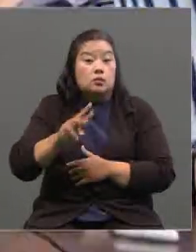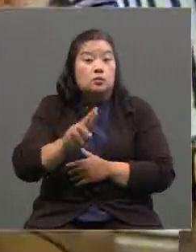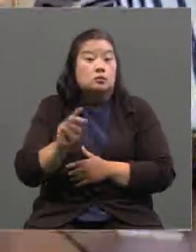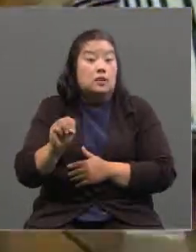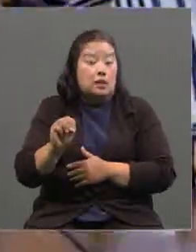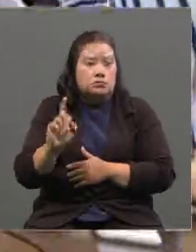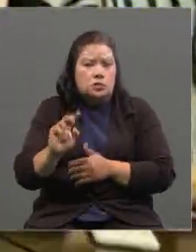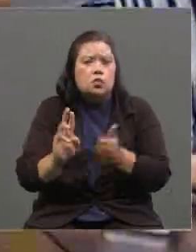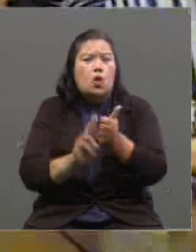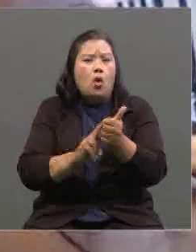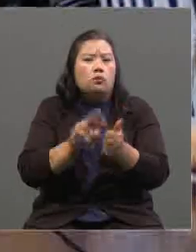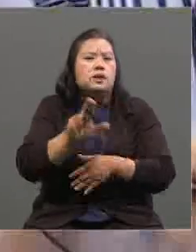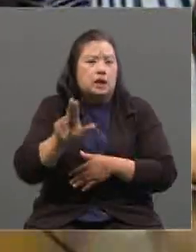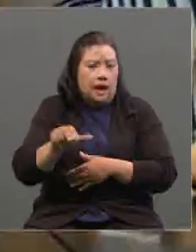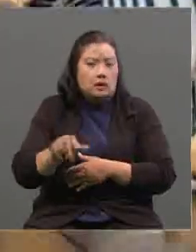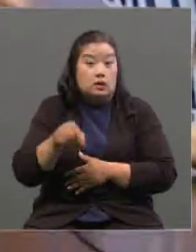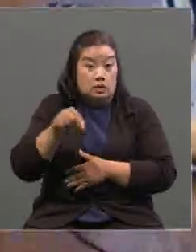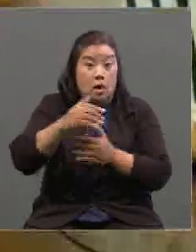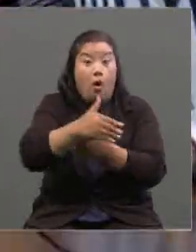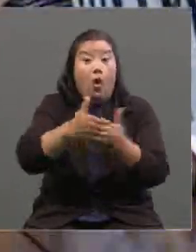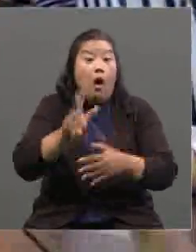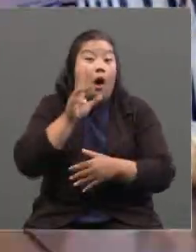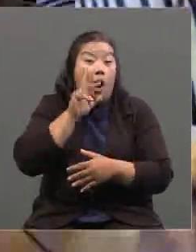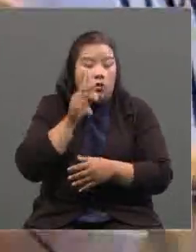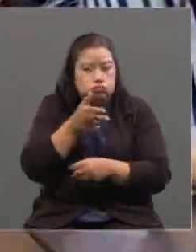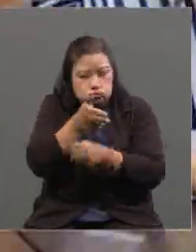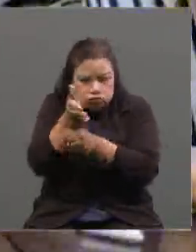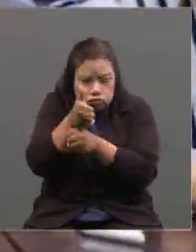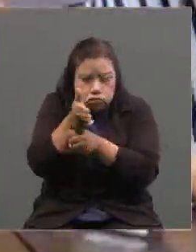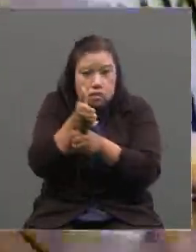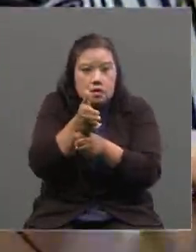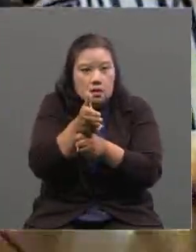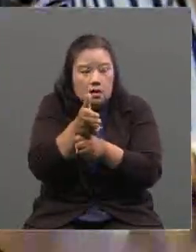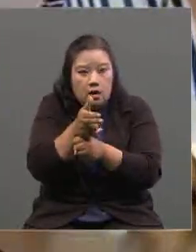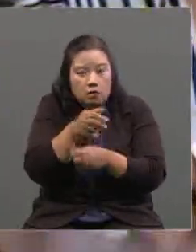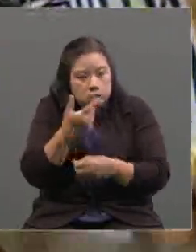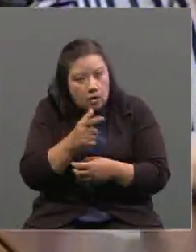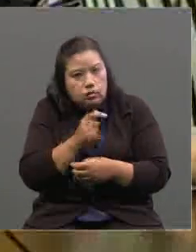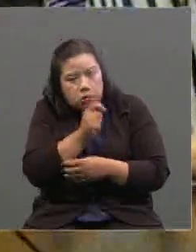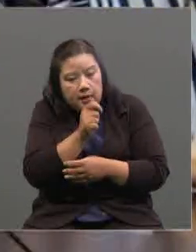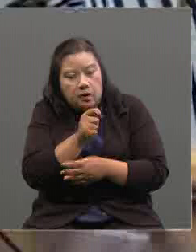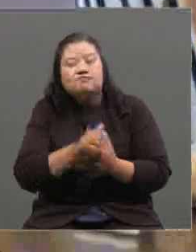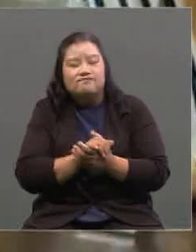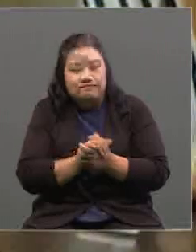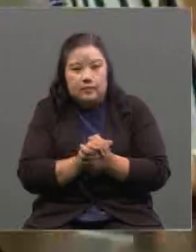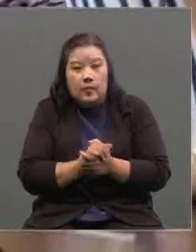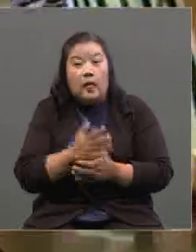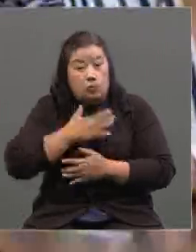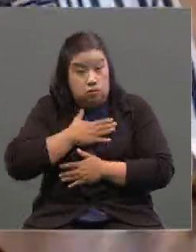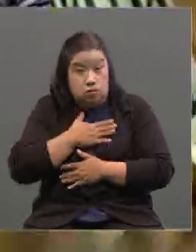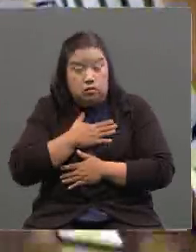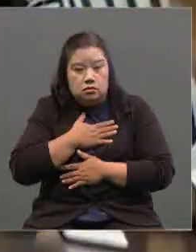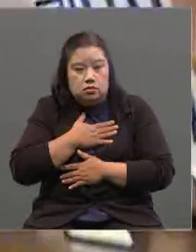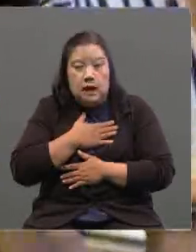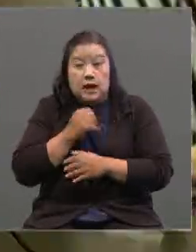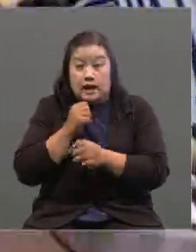ยค่ะก็ได้เดินทางมายังห้องแถลงข่าวที่มีสื่อมวลชนปักหลักติดตามทำข่าวอยู่นะคะโดยบอกว่าในฐานะทีมเจ